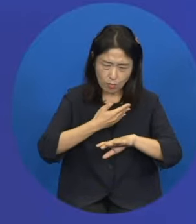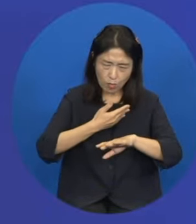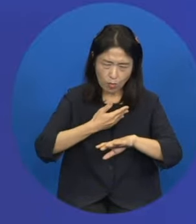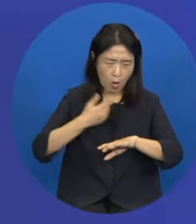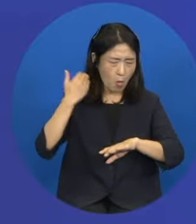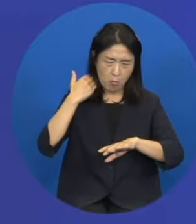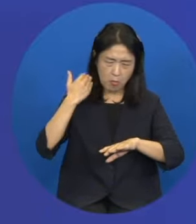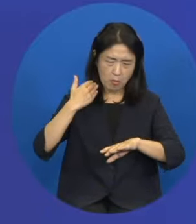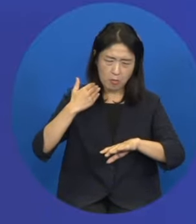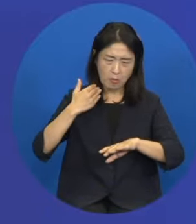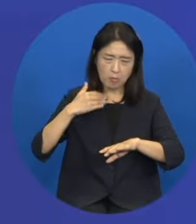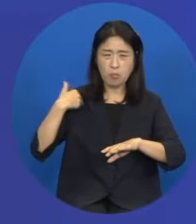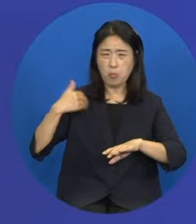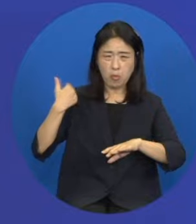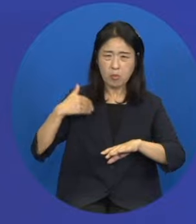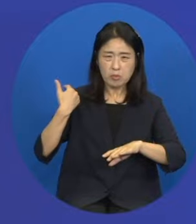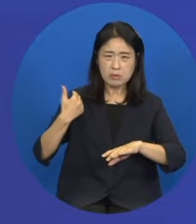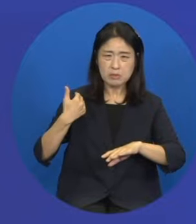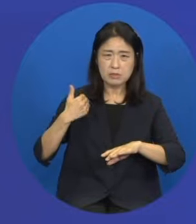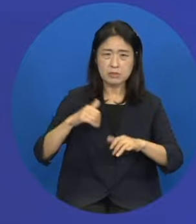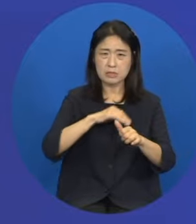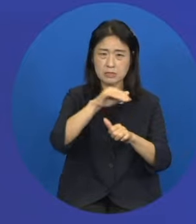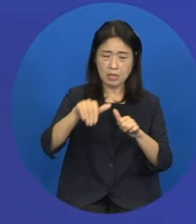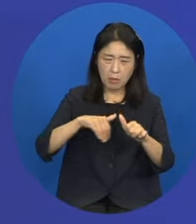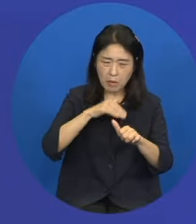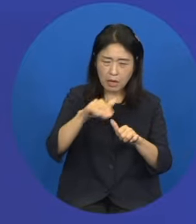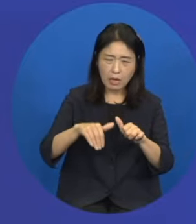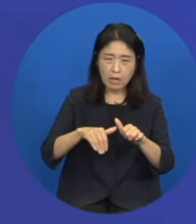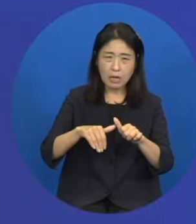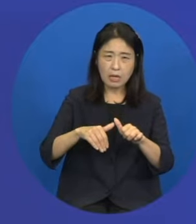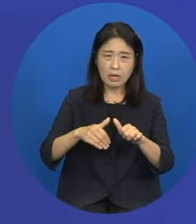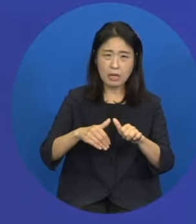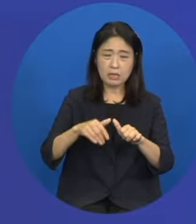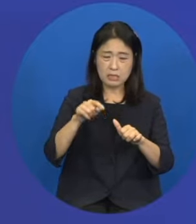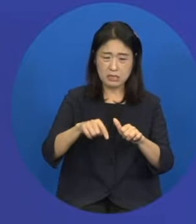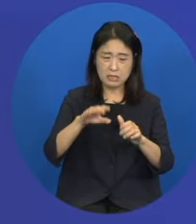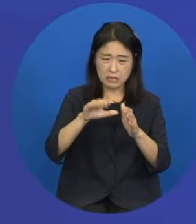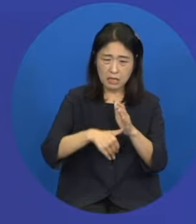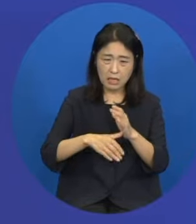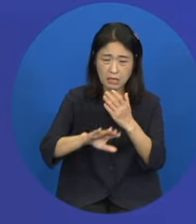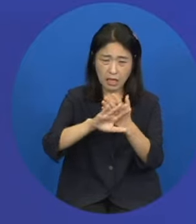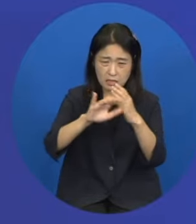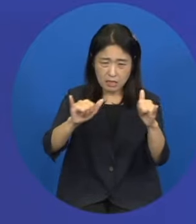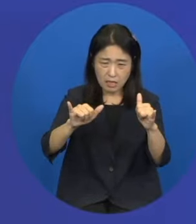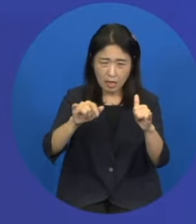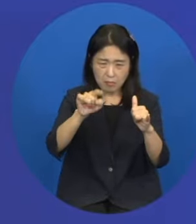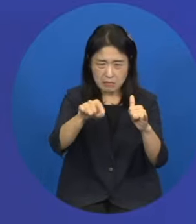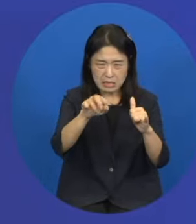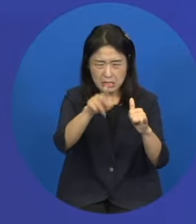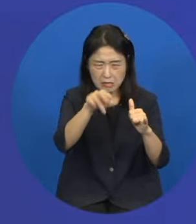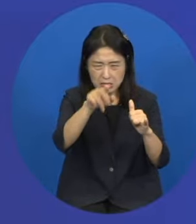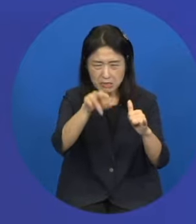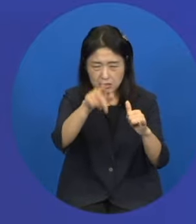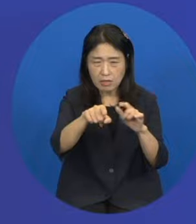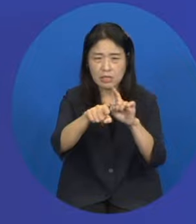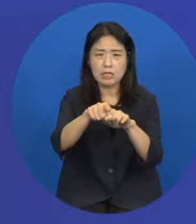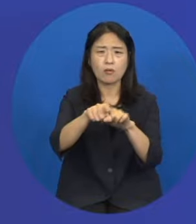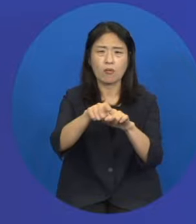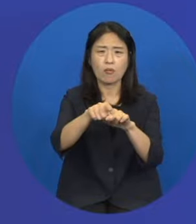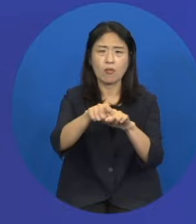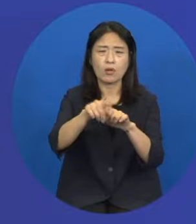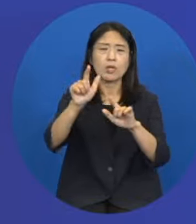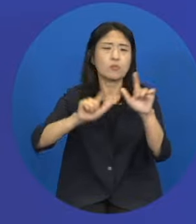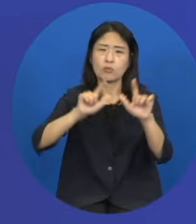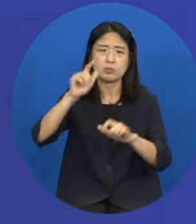어떤 티를 보면서 잘못됐다라고 하는 것은 결코 하나님 앞에 하나님 보시기에 기뻐할 수 있는 것은